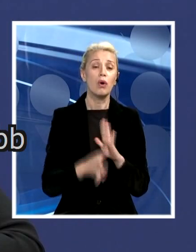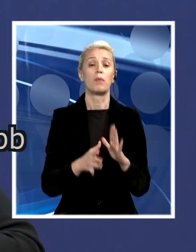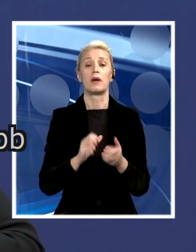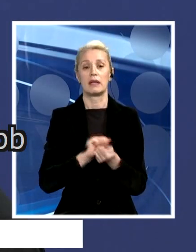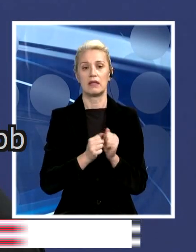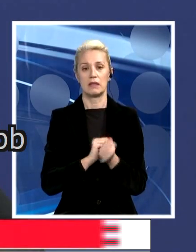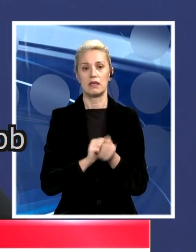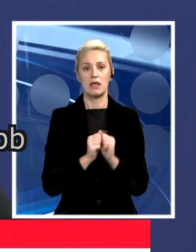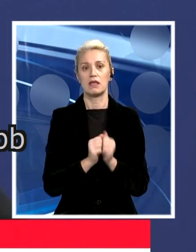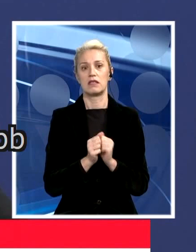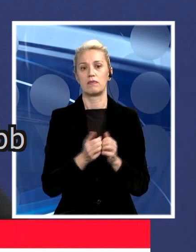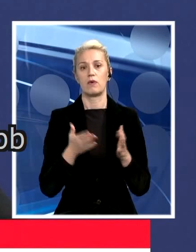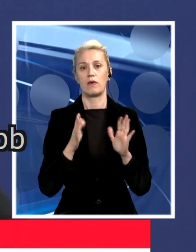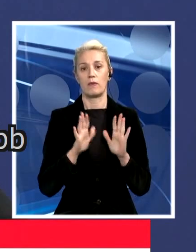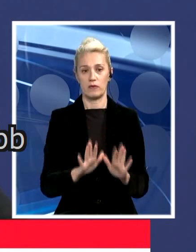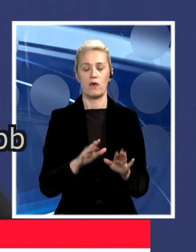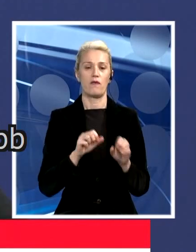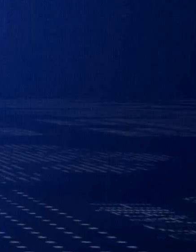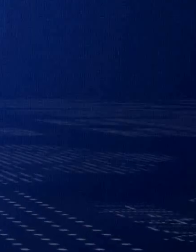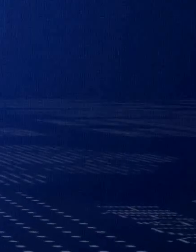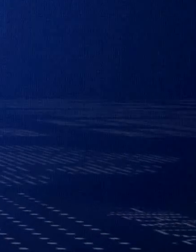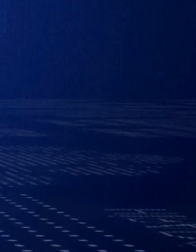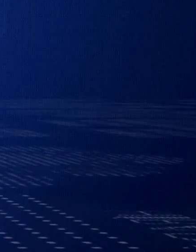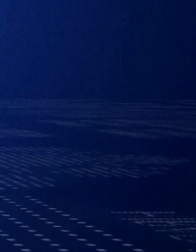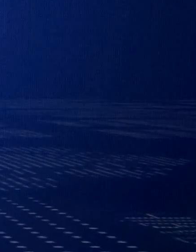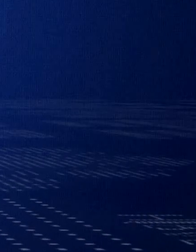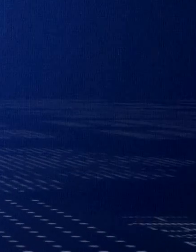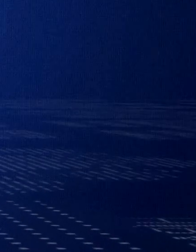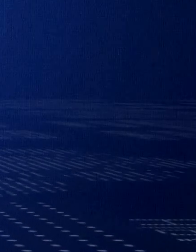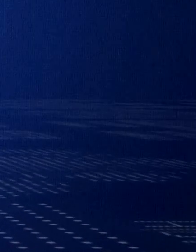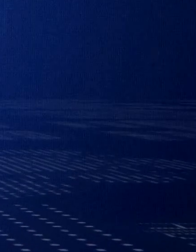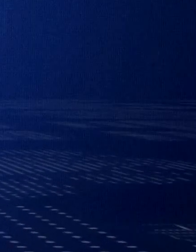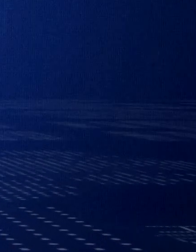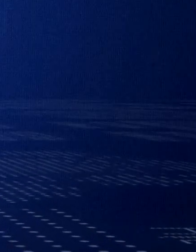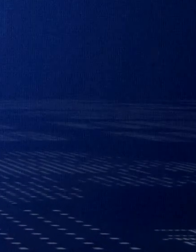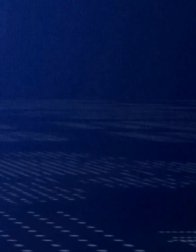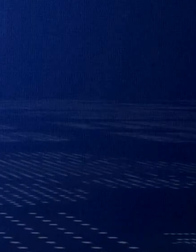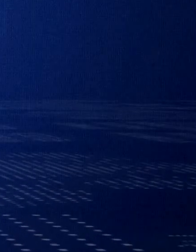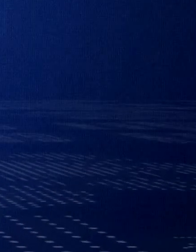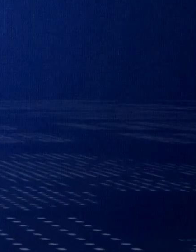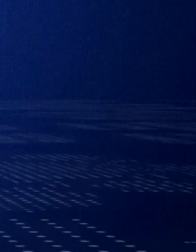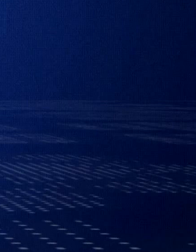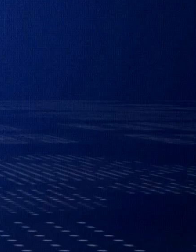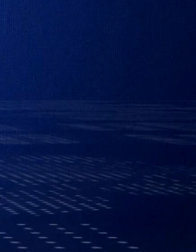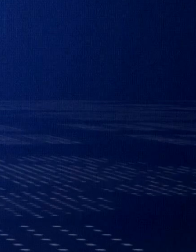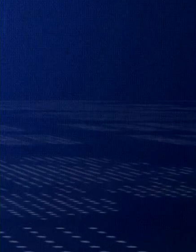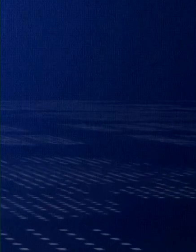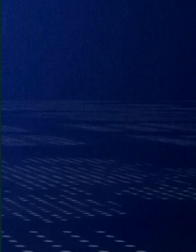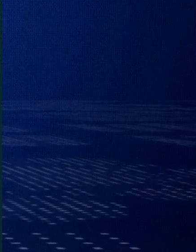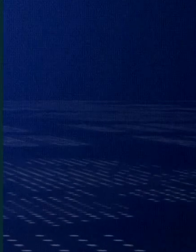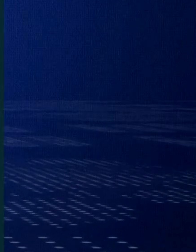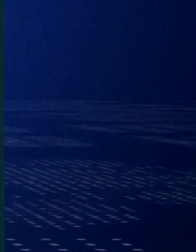sa ovom epidemijom. A fertőzés fő gócpontjai most a Nis, Csupria,